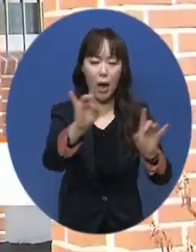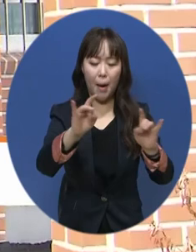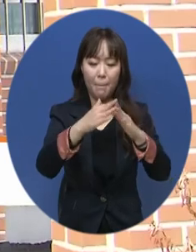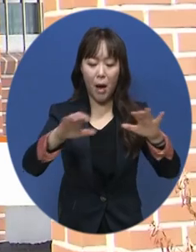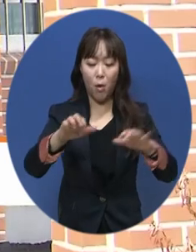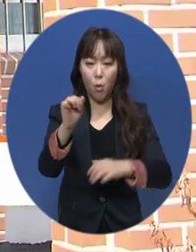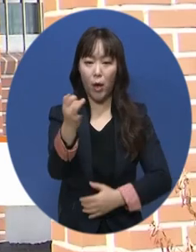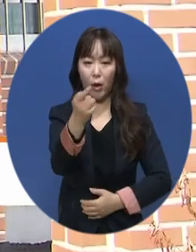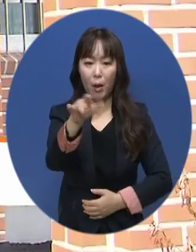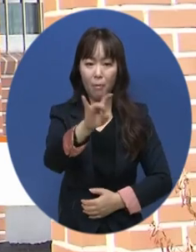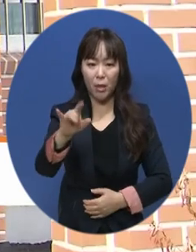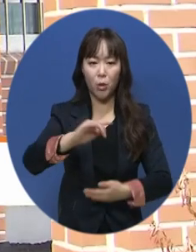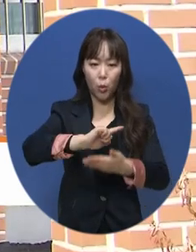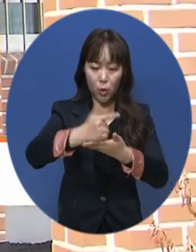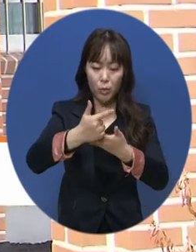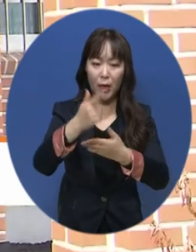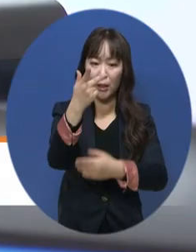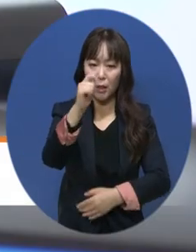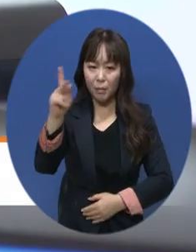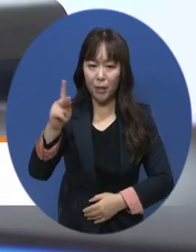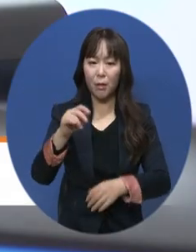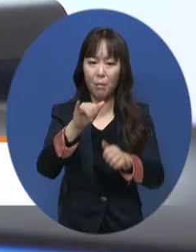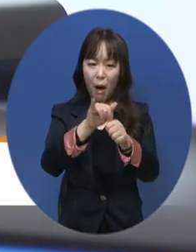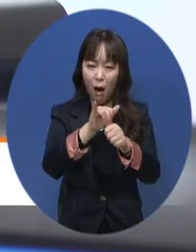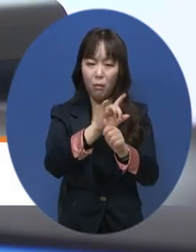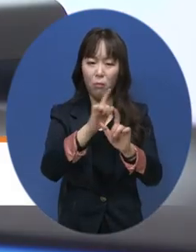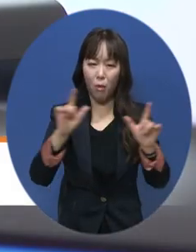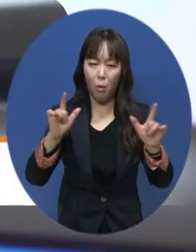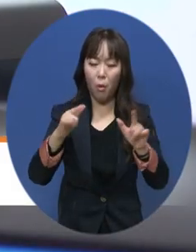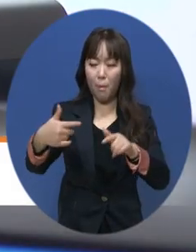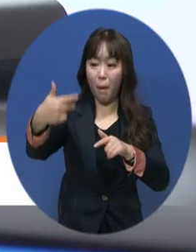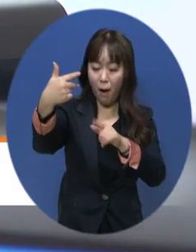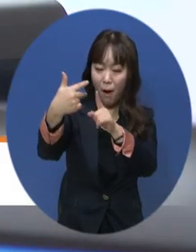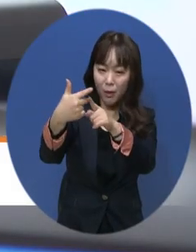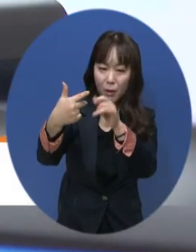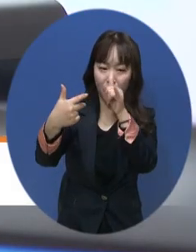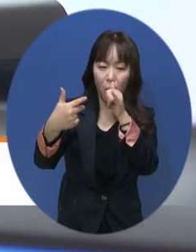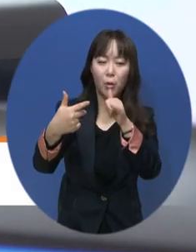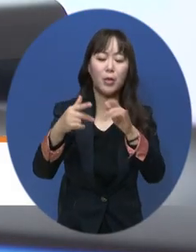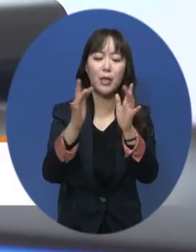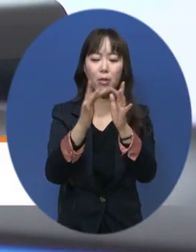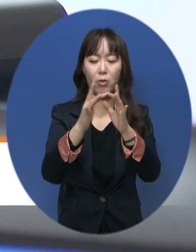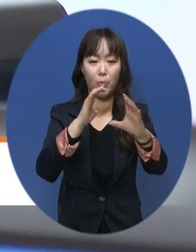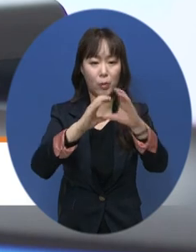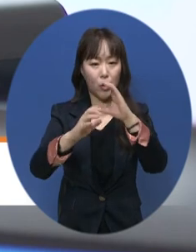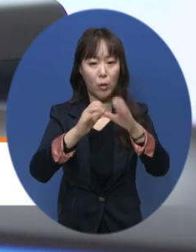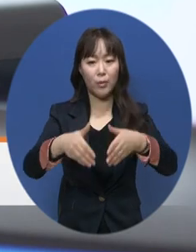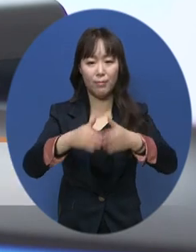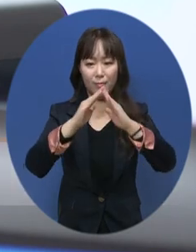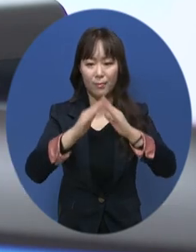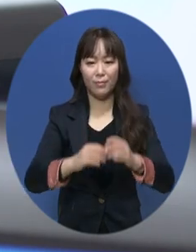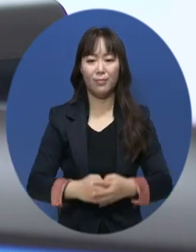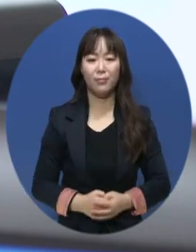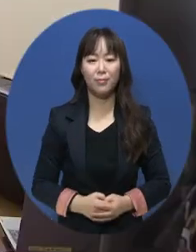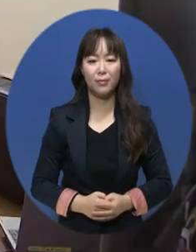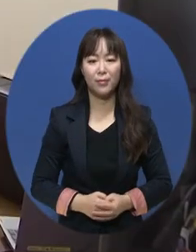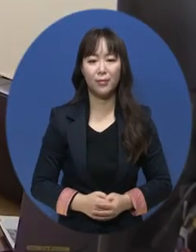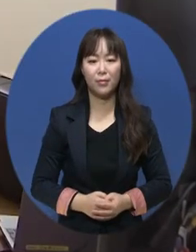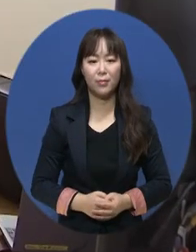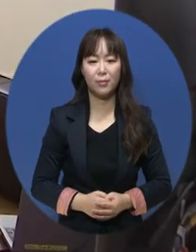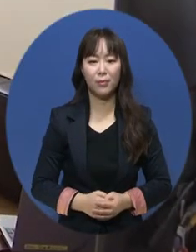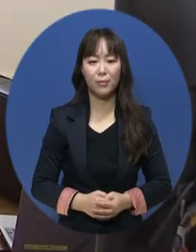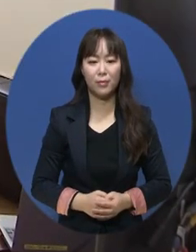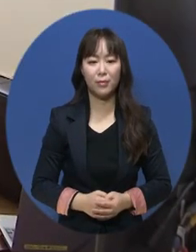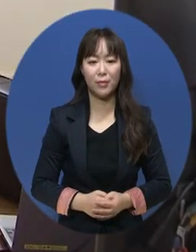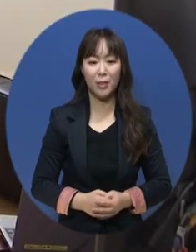마을회관마다 노트북과 TV, 와이파이 해그, 웹캠 등을 설치하고 온라인 소통 창구를 구축했습니다.